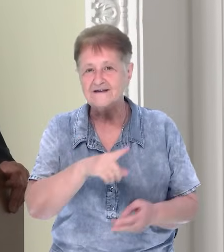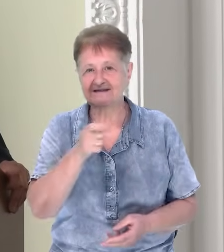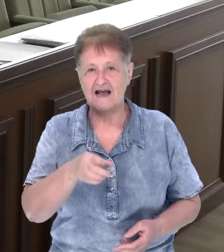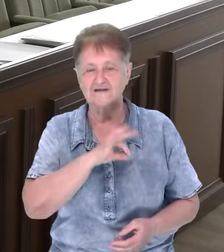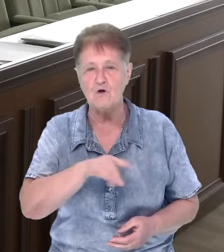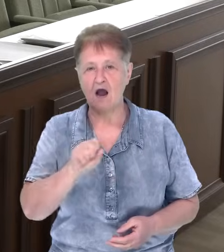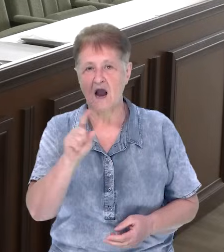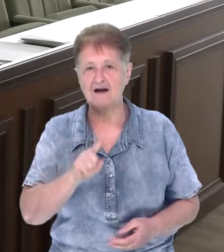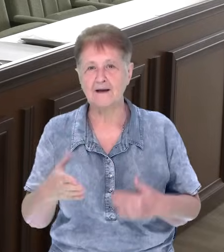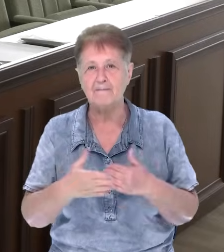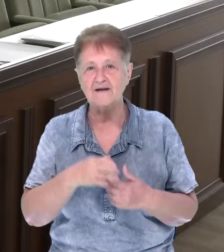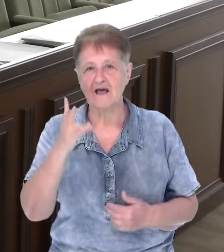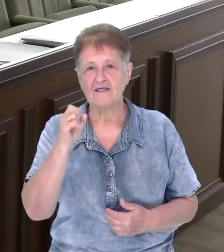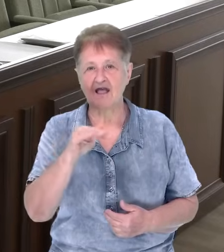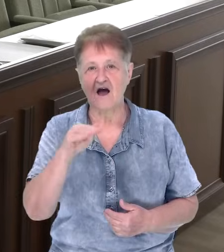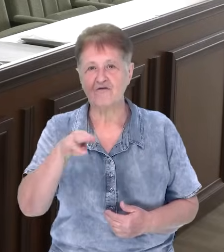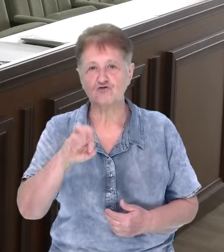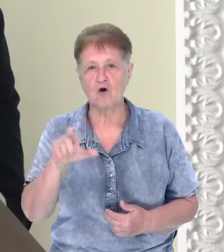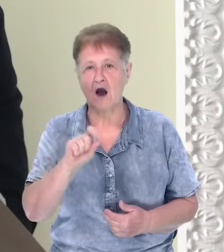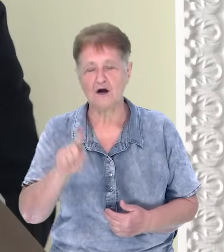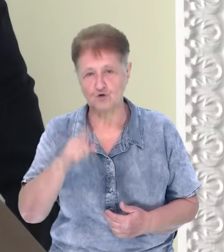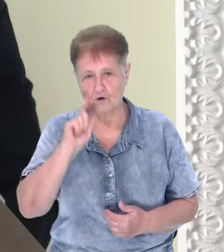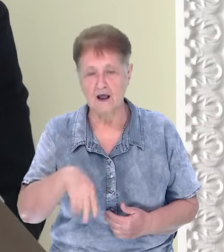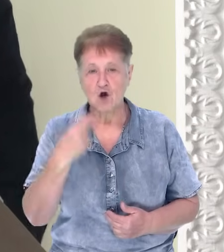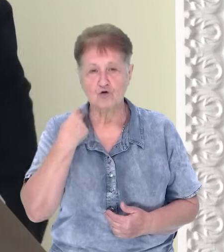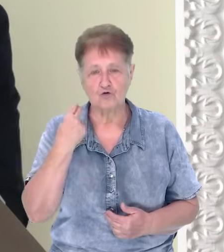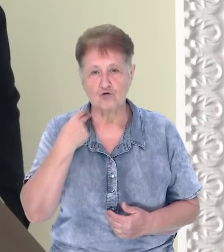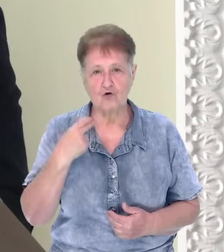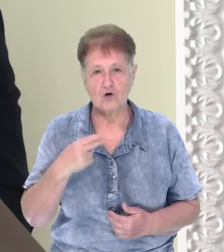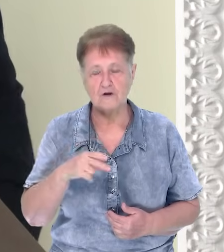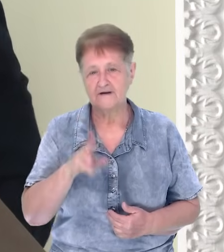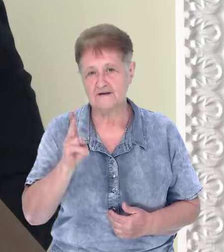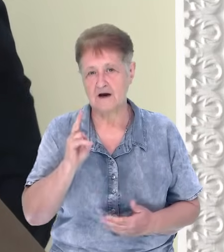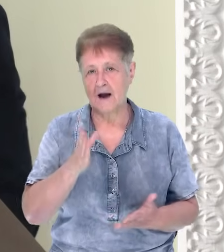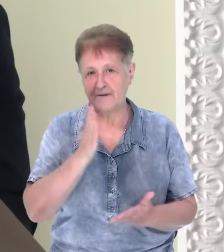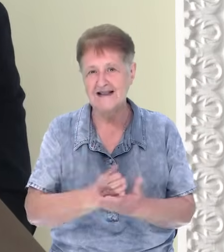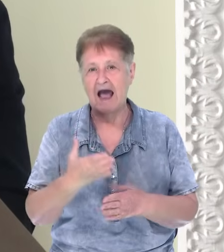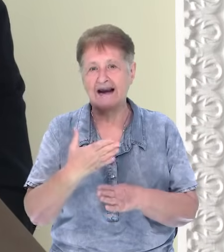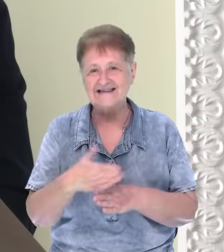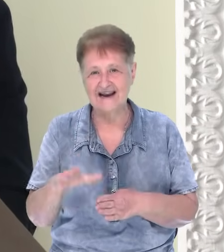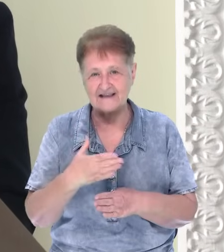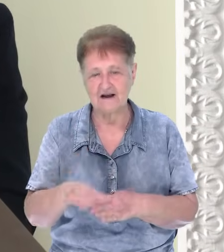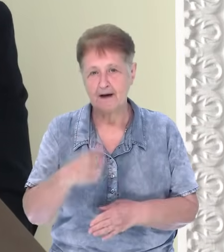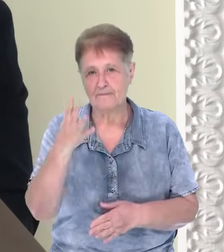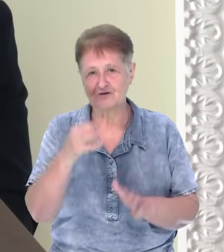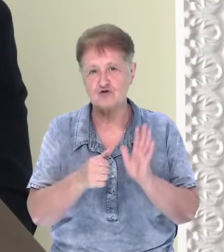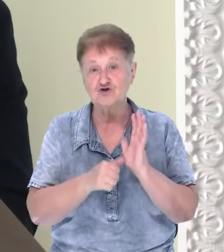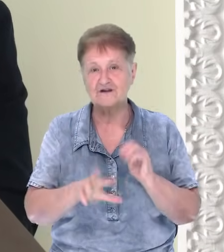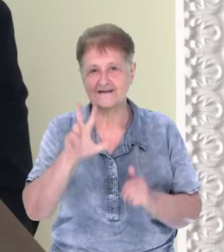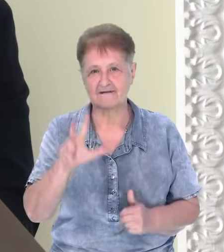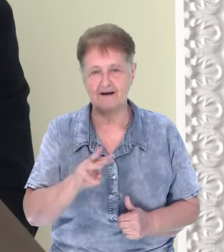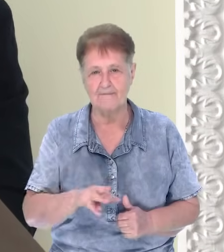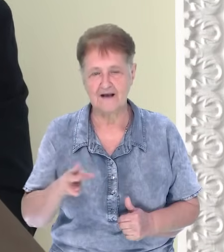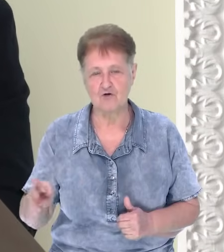за спожитий газ перед Нафтогазом України. Заборгованість за природний газ, яка підлягає реструктуризації, взагалі 563